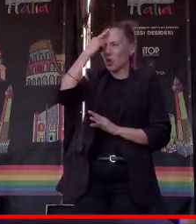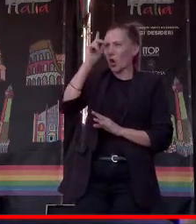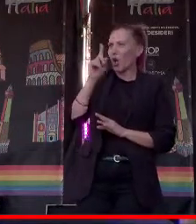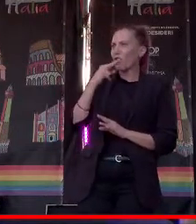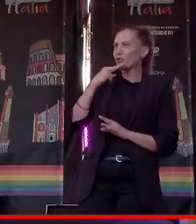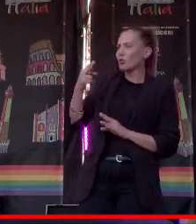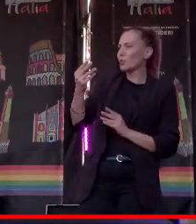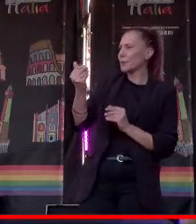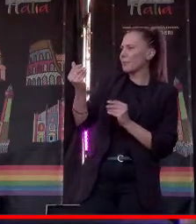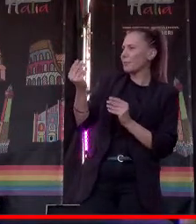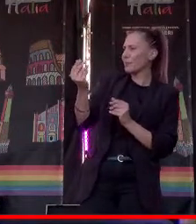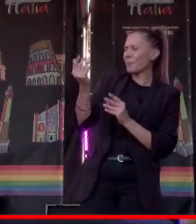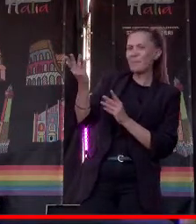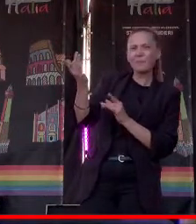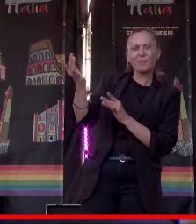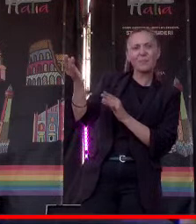chiami,